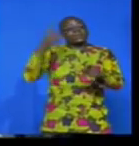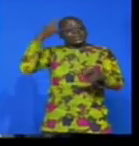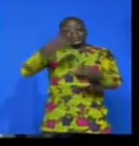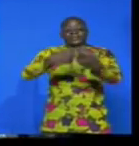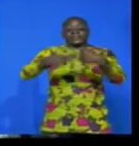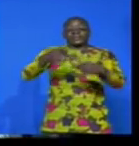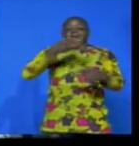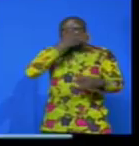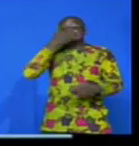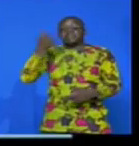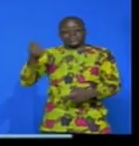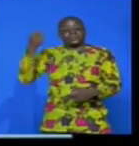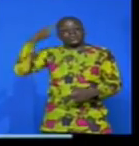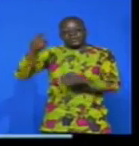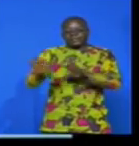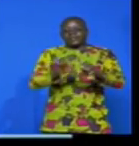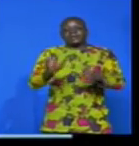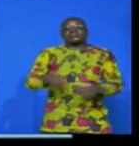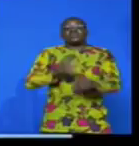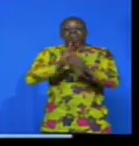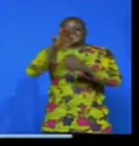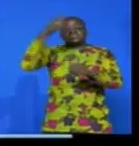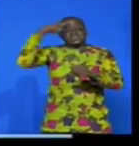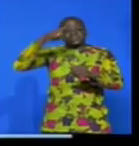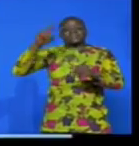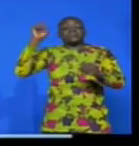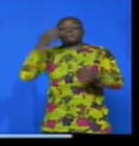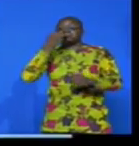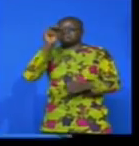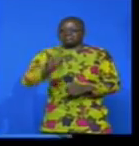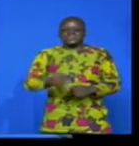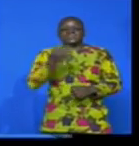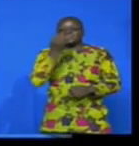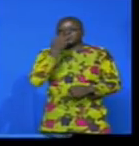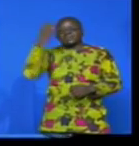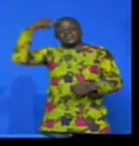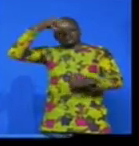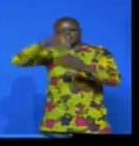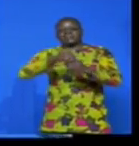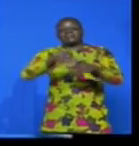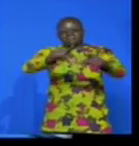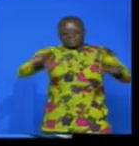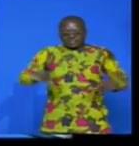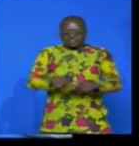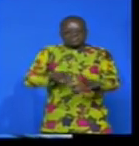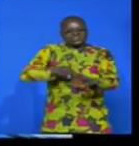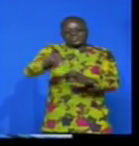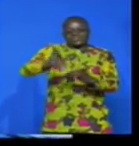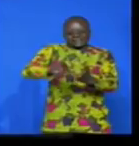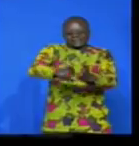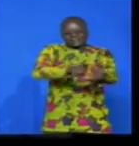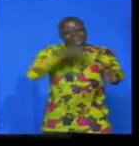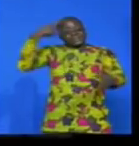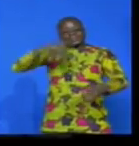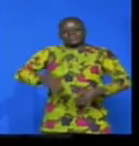mieux l'initiative de bouter le phénomène de la malnutrition chronique hors de cette zone entre en droite ligne des missions assignées aux